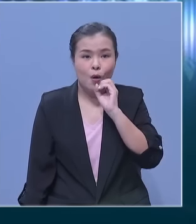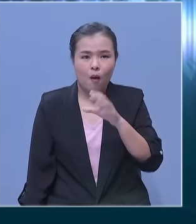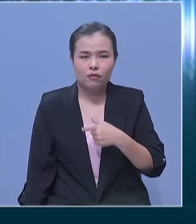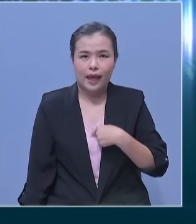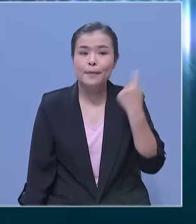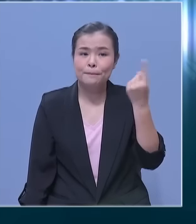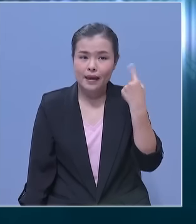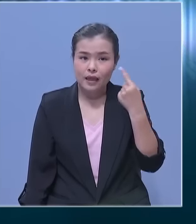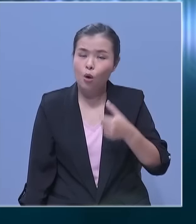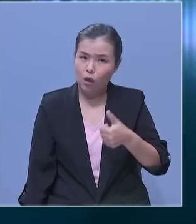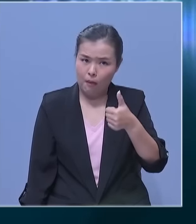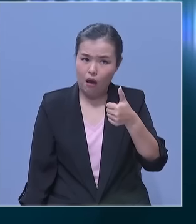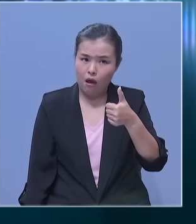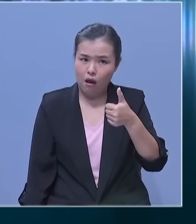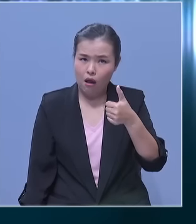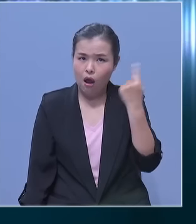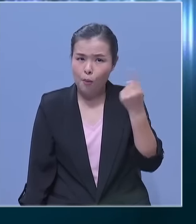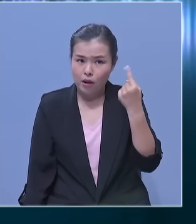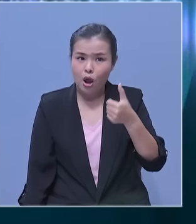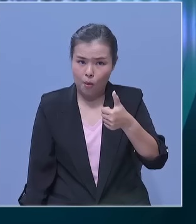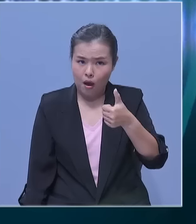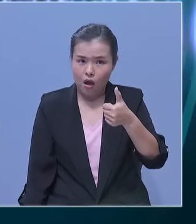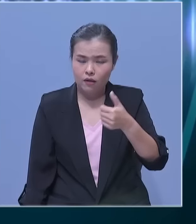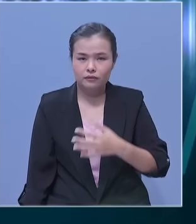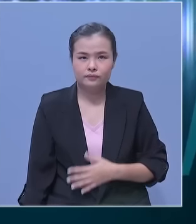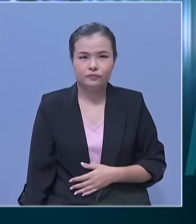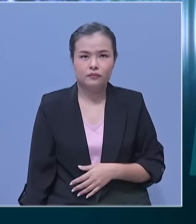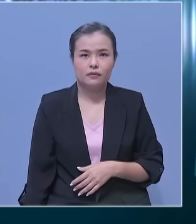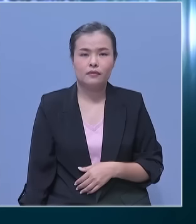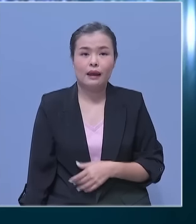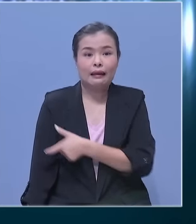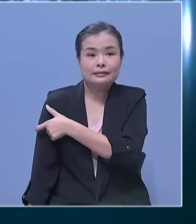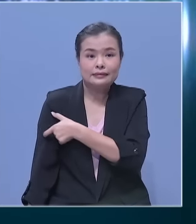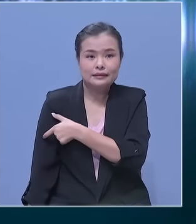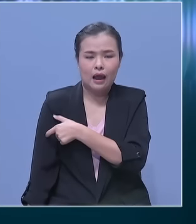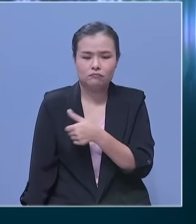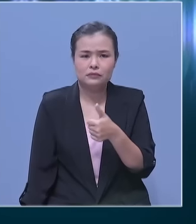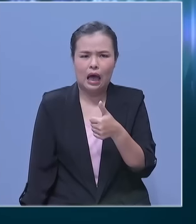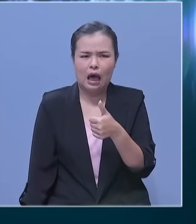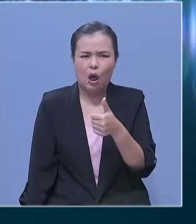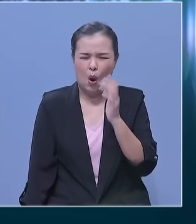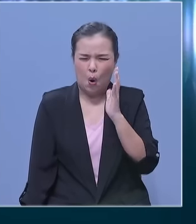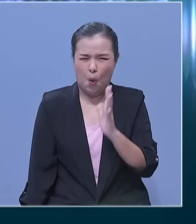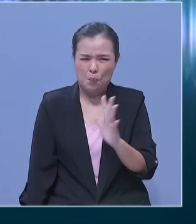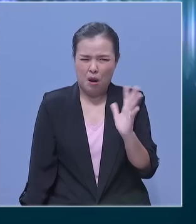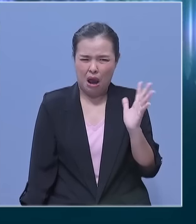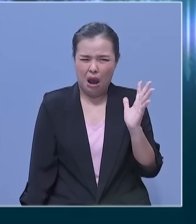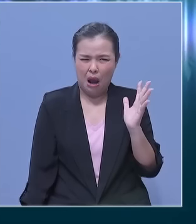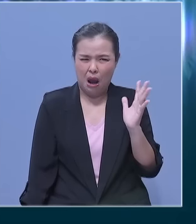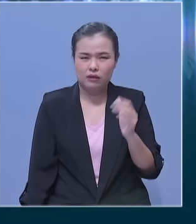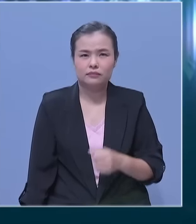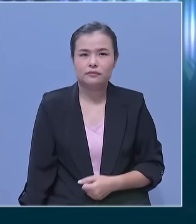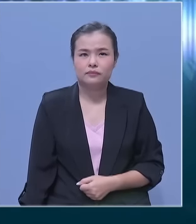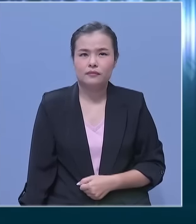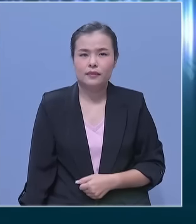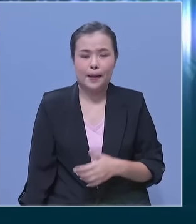เข้าไปเที่ยวเข้าไปได้ไหมจะเข้าไปเที่ยวขอชมเมืองเข้าไปได้ไหมเขาก็ตอบว่าเข้าได้แต่คนข้างในมันเยอะแล้วนะแม่